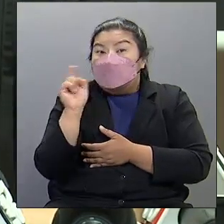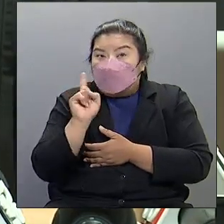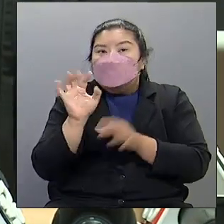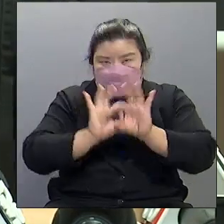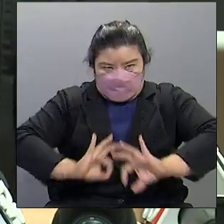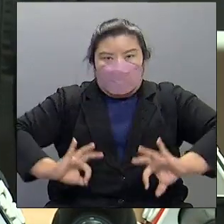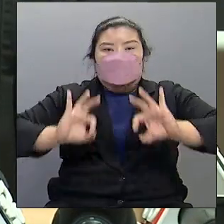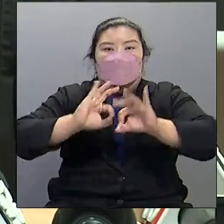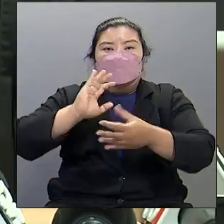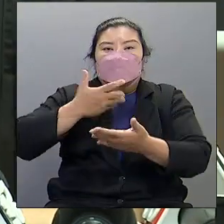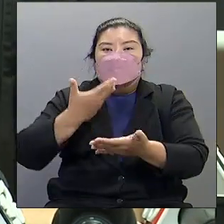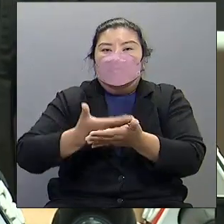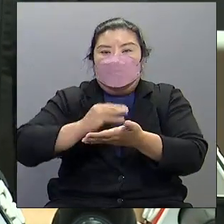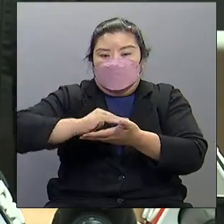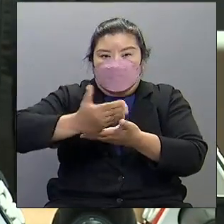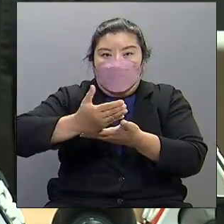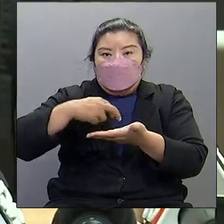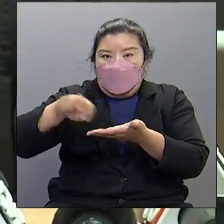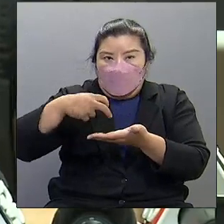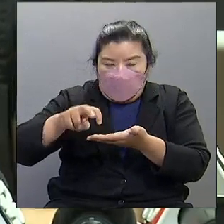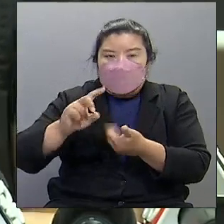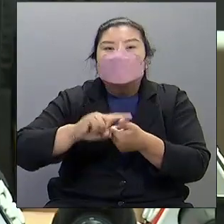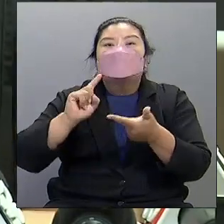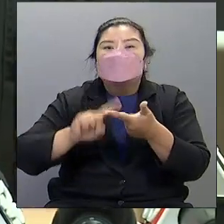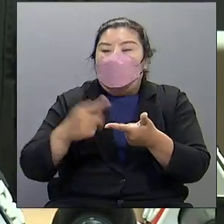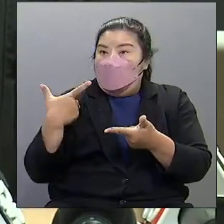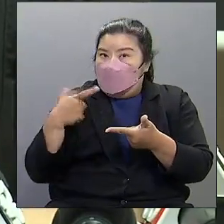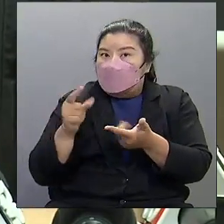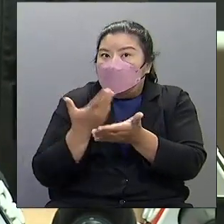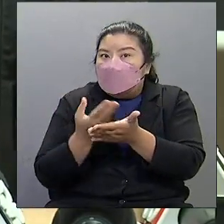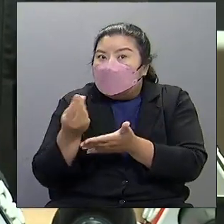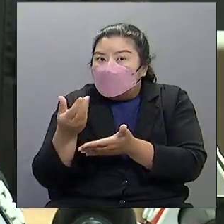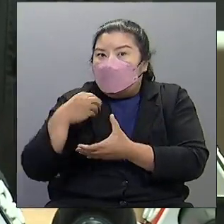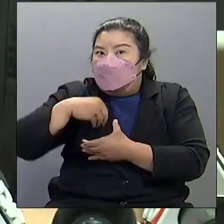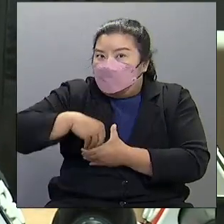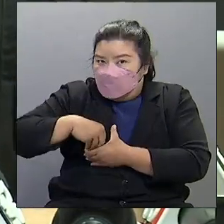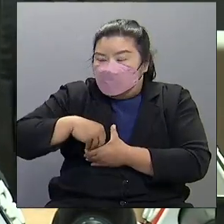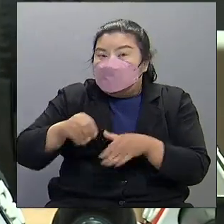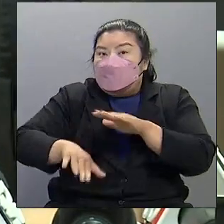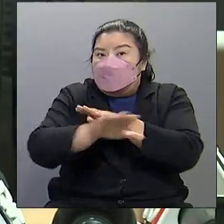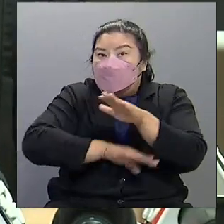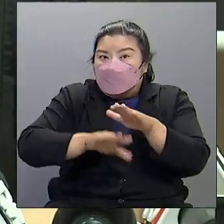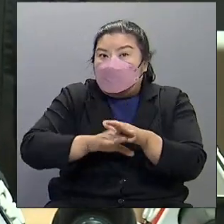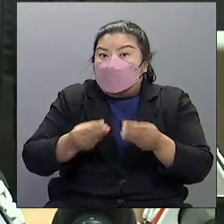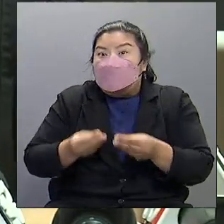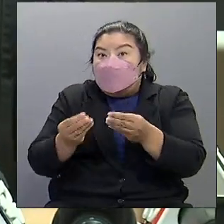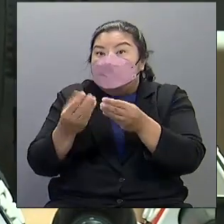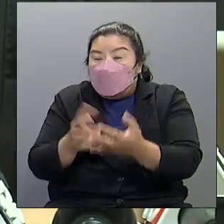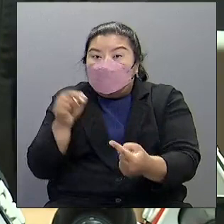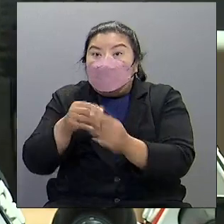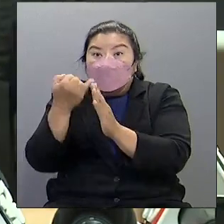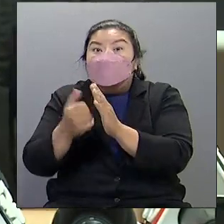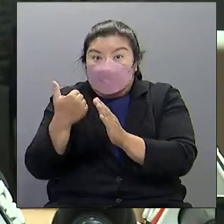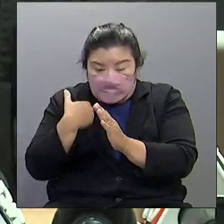เงินหรือส่วนได้เสียสำหรับคดีนี้เนี่ยถ้าไปถึงเราก็แจ้งข้อหาถ้าไม่ถึ